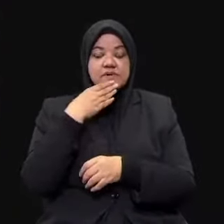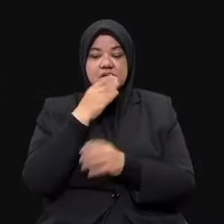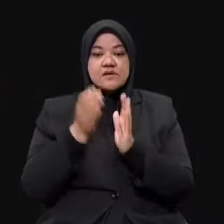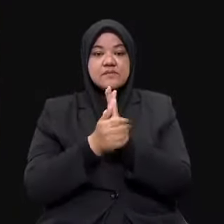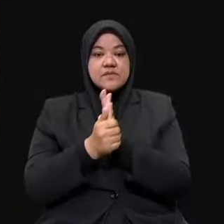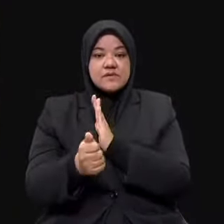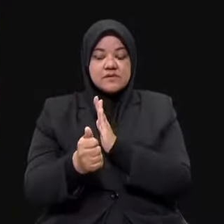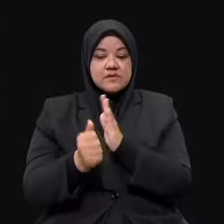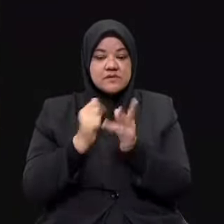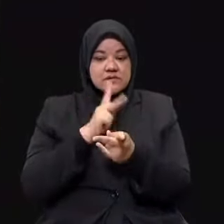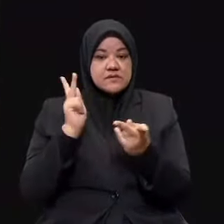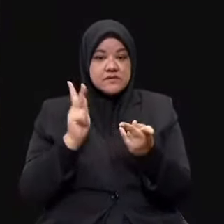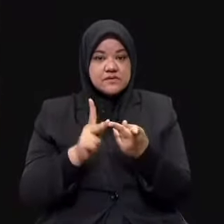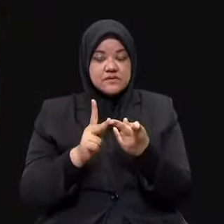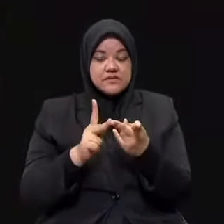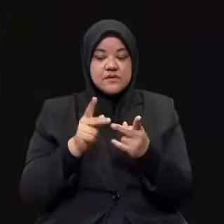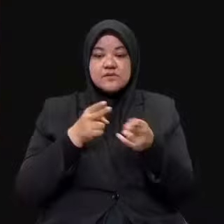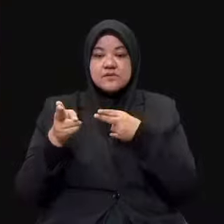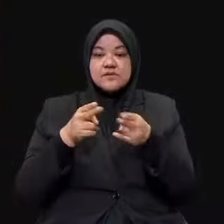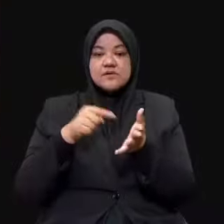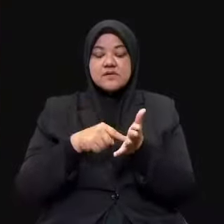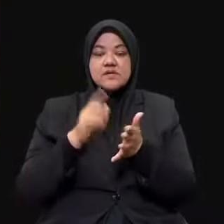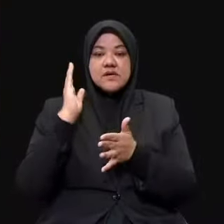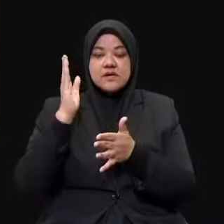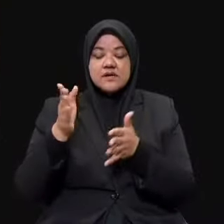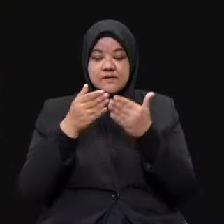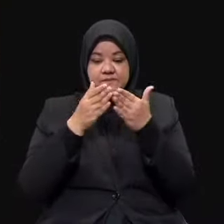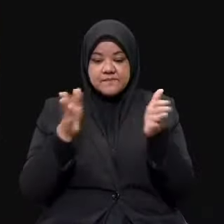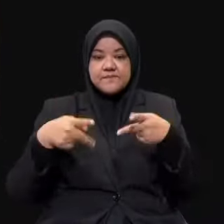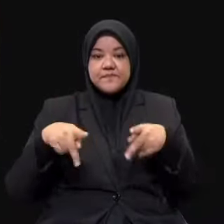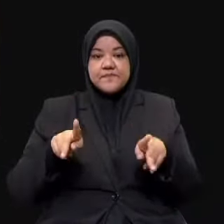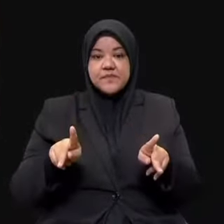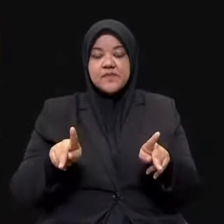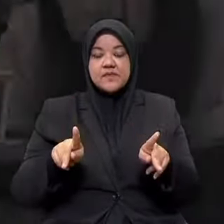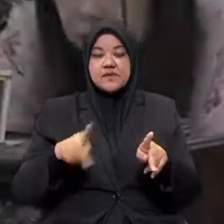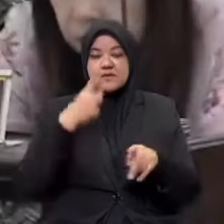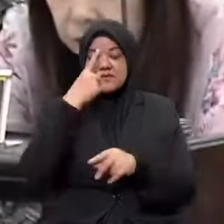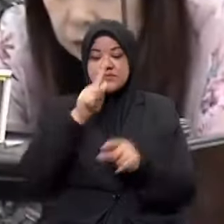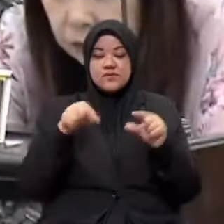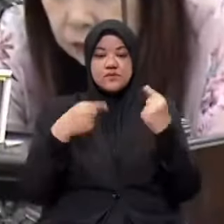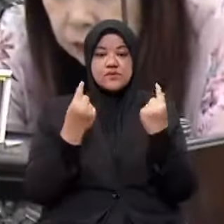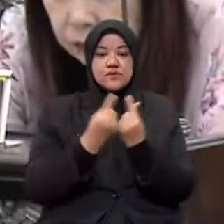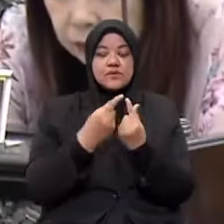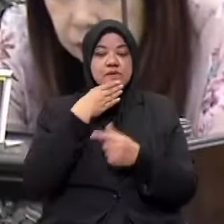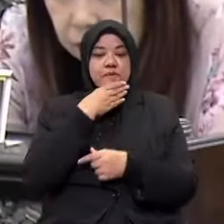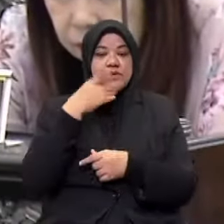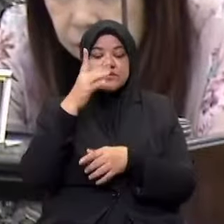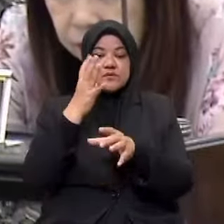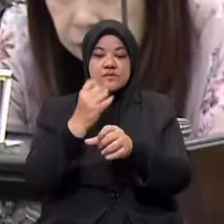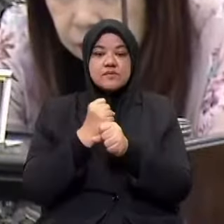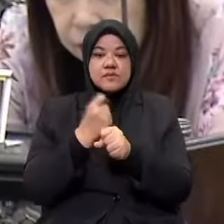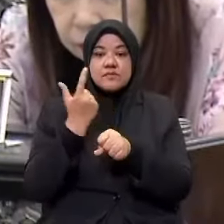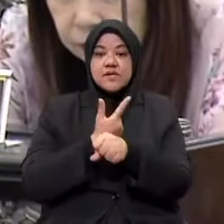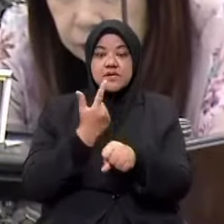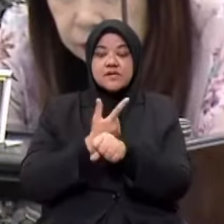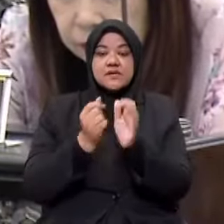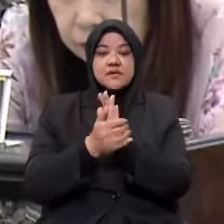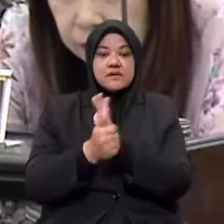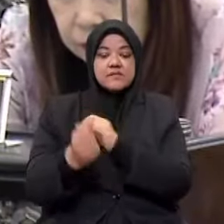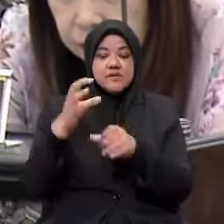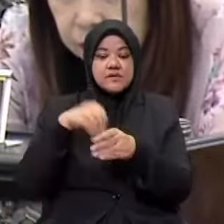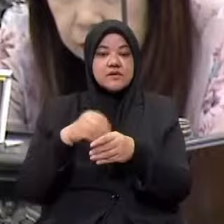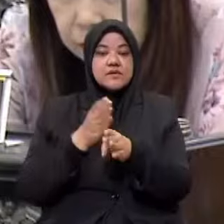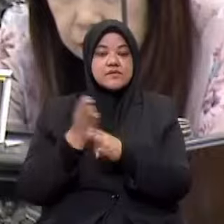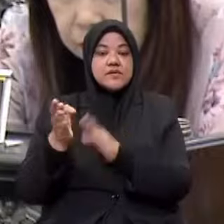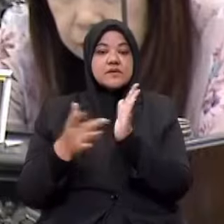berkemahiran yang kompetitif inisiatif ini akan membuka peluang kepada golongan belia untuk mendapatkan latihan kemahiran